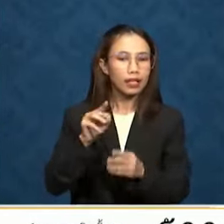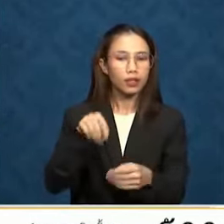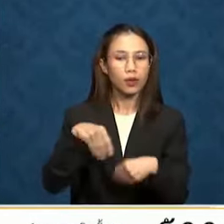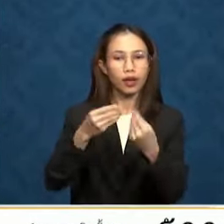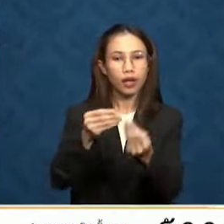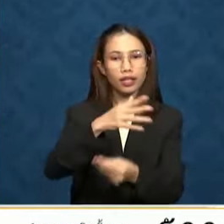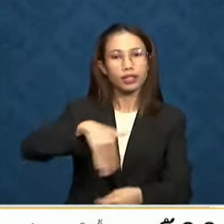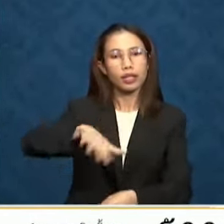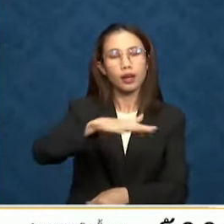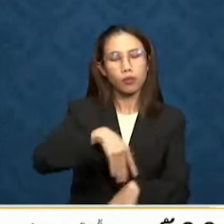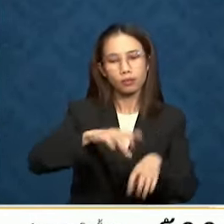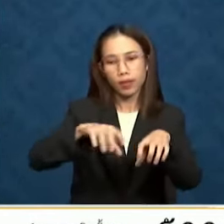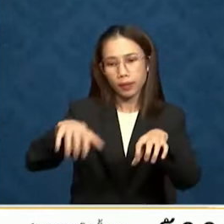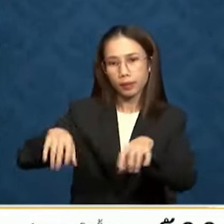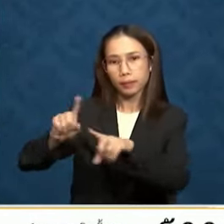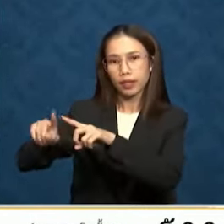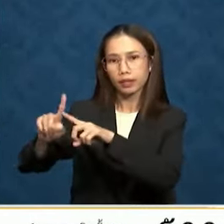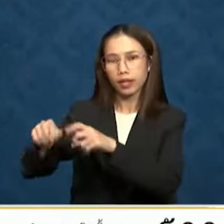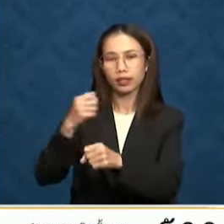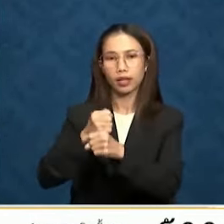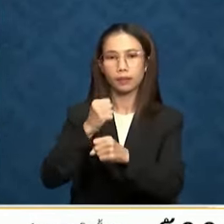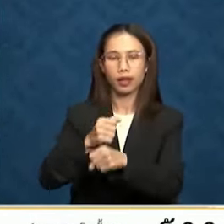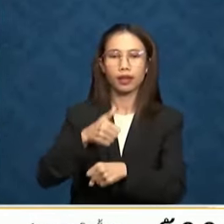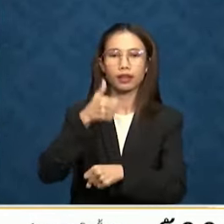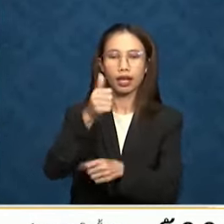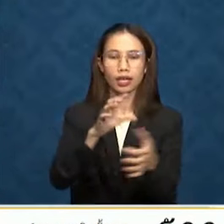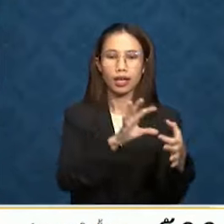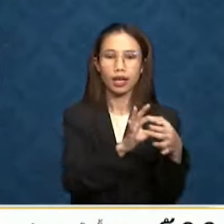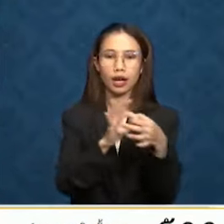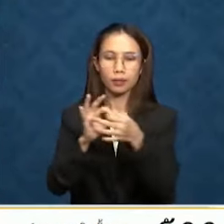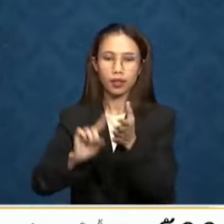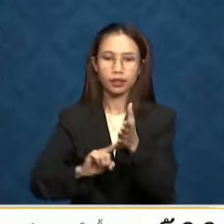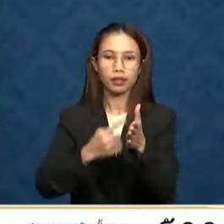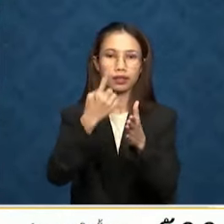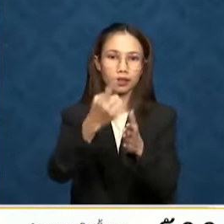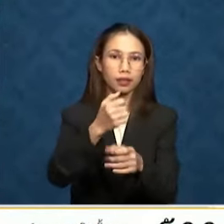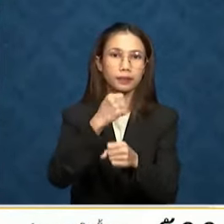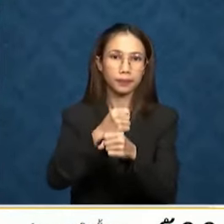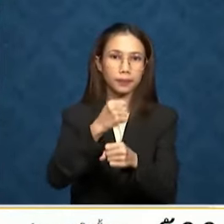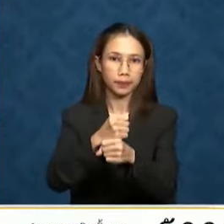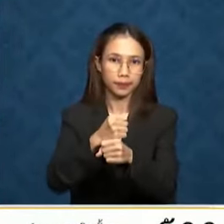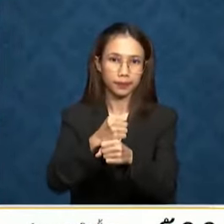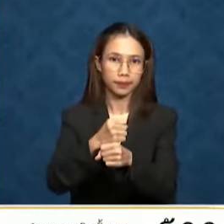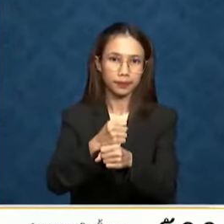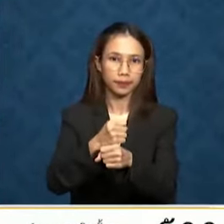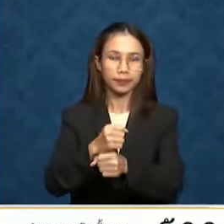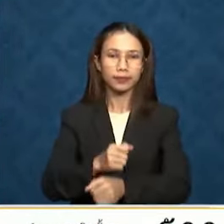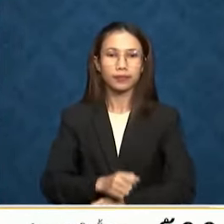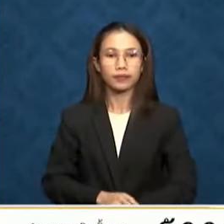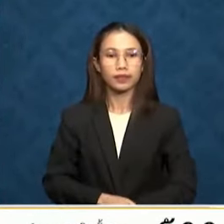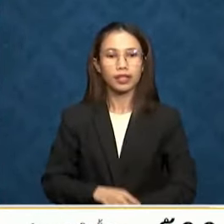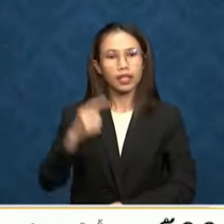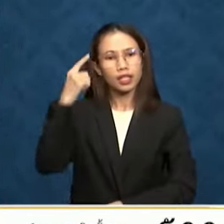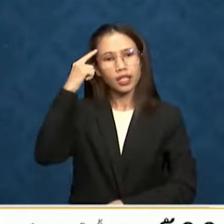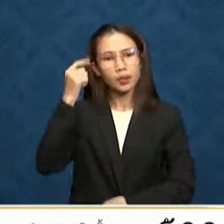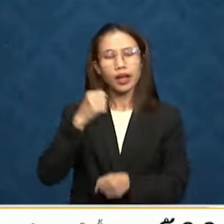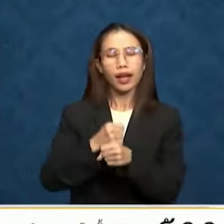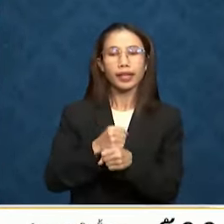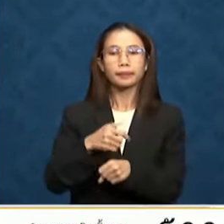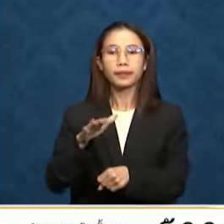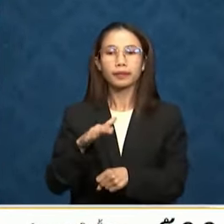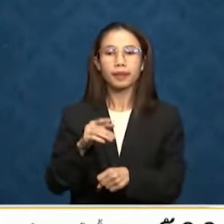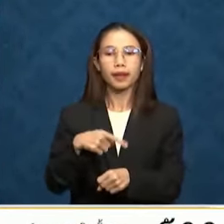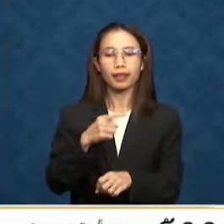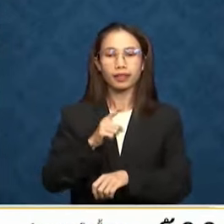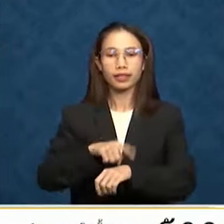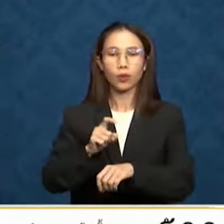องคพยพเนี่ยสามารถทำงานได้อย่างสอดคล้องกันตั้งแต่เริ่มกระบวนการค่ะไม่ใช่แค่ทำเป็นพิธีกรรมที่ให้